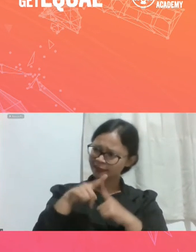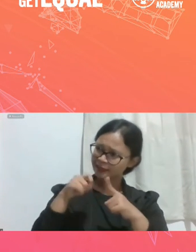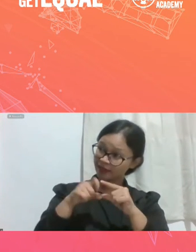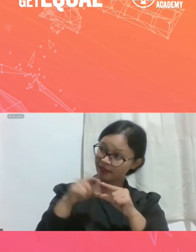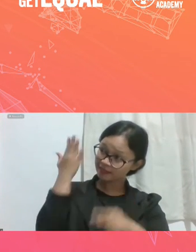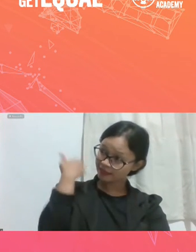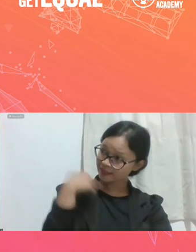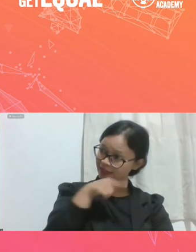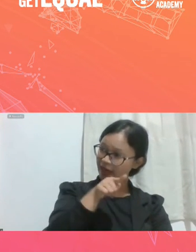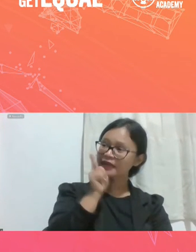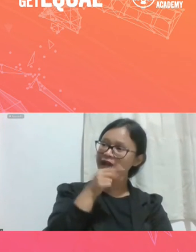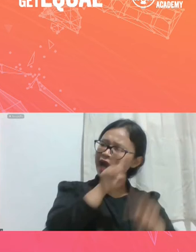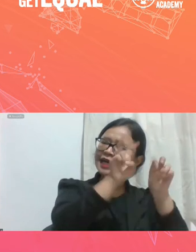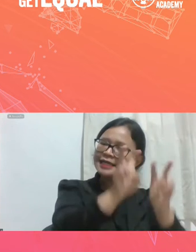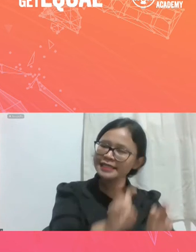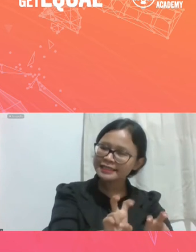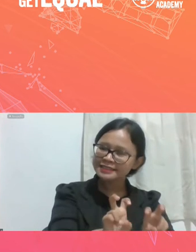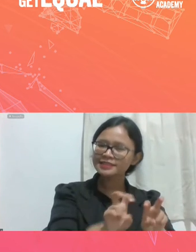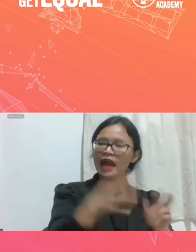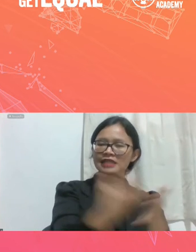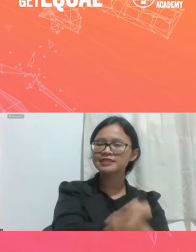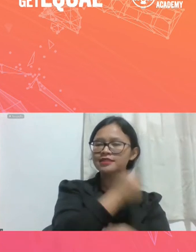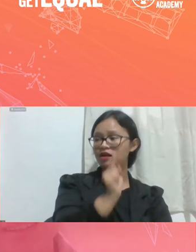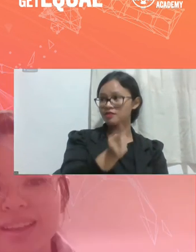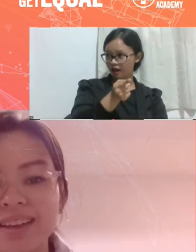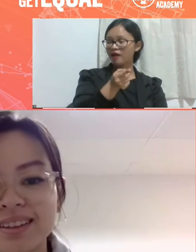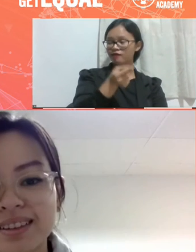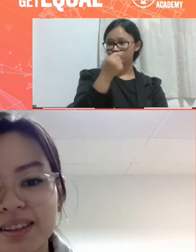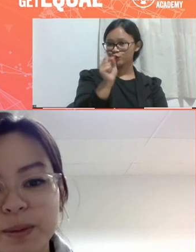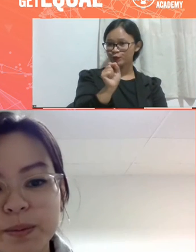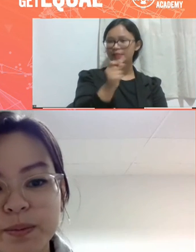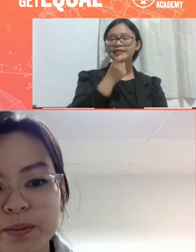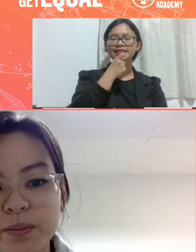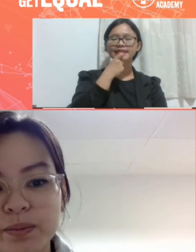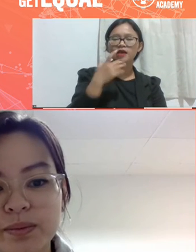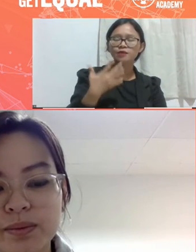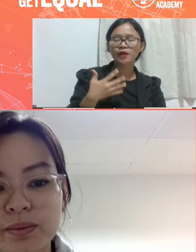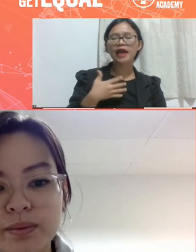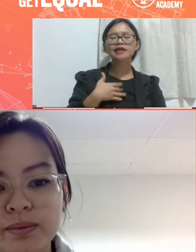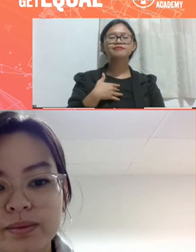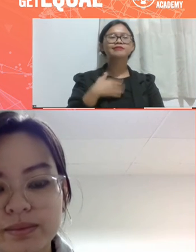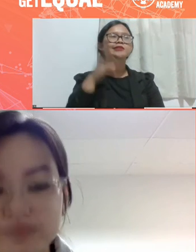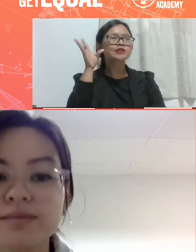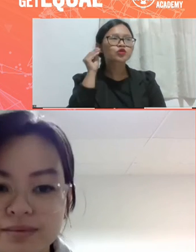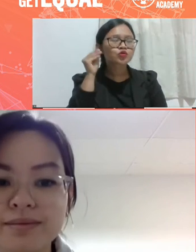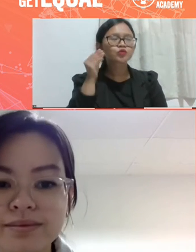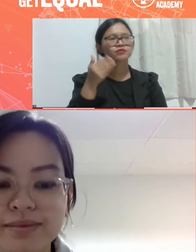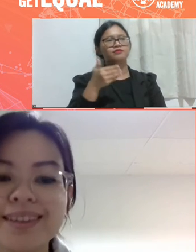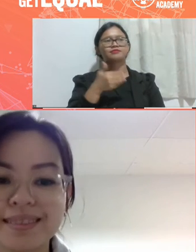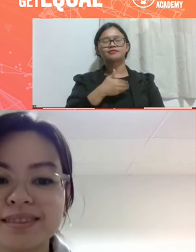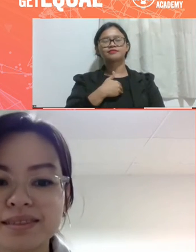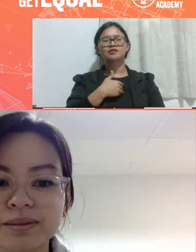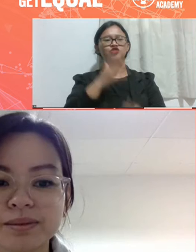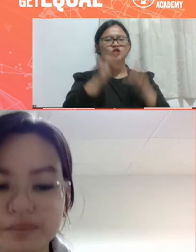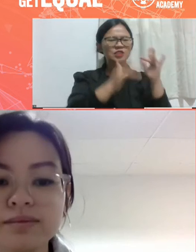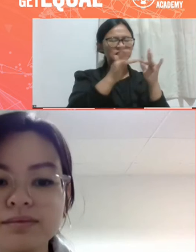juga ada hasil riset yang dipaparkan oleh PLAN Indonesia berkaitan dengan isu keamanan digitalnya, gitu ya, yang cukup